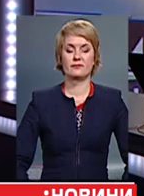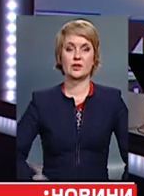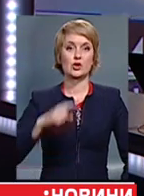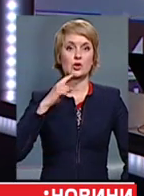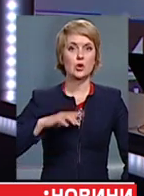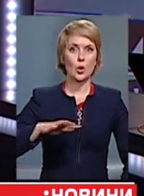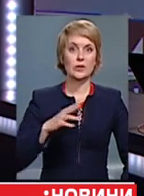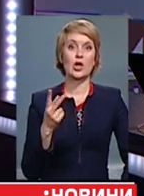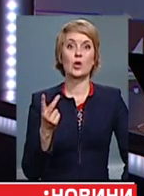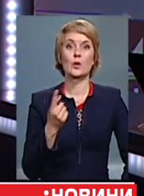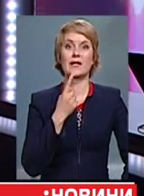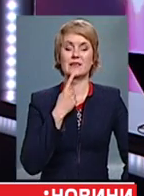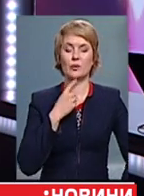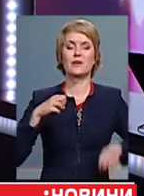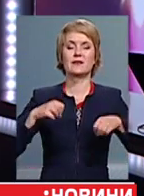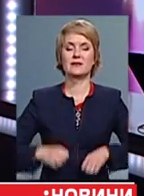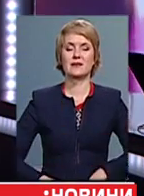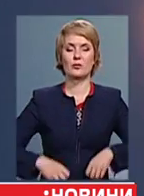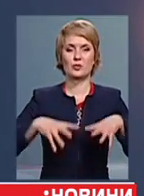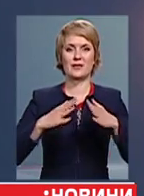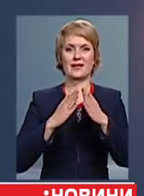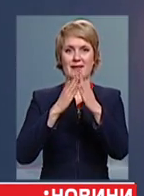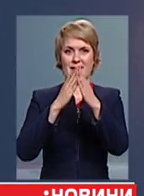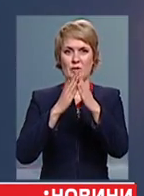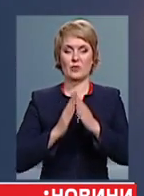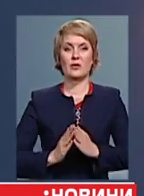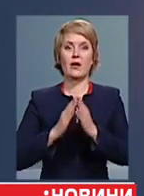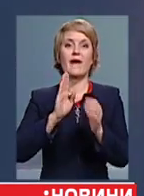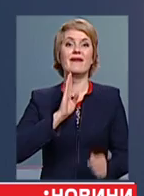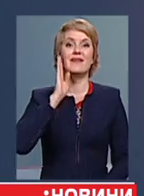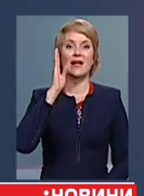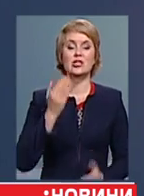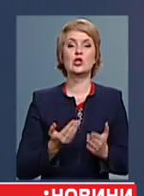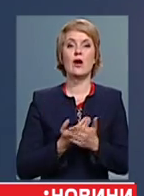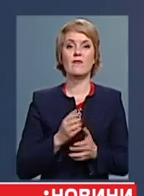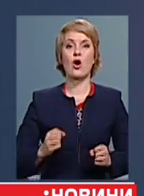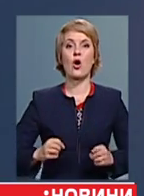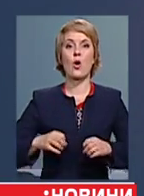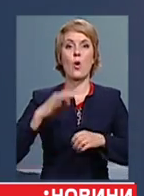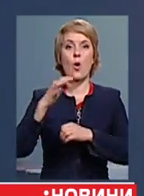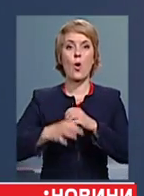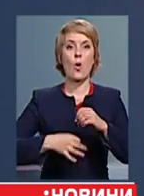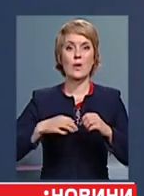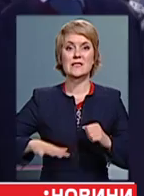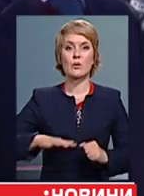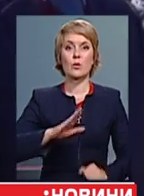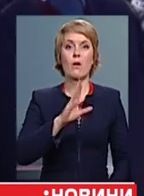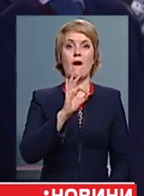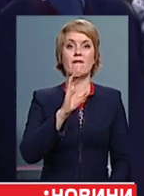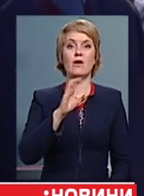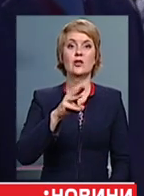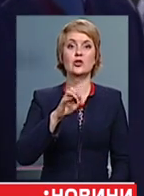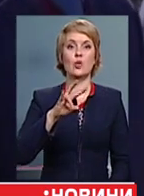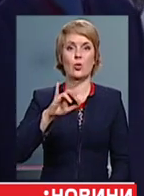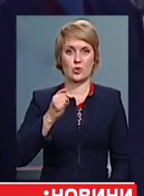У Росії з другої спроби таки запустили ракету. Вона стартувала вранці з нового космодрому «Восточний» в Амурській області.